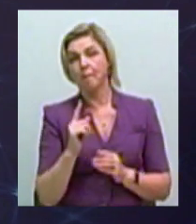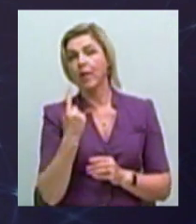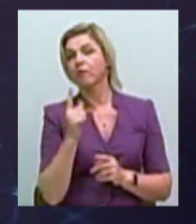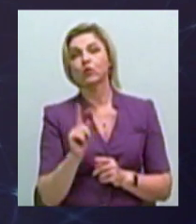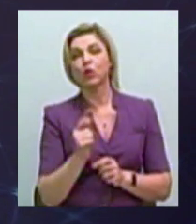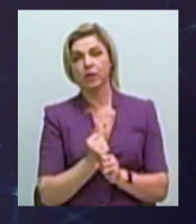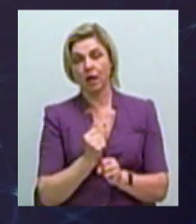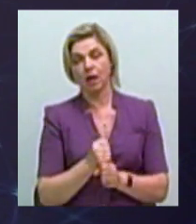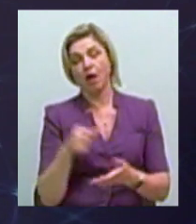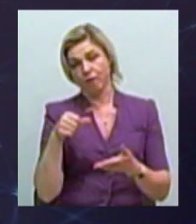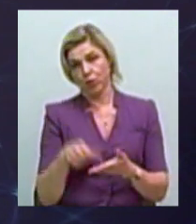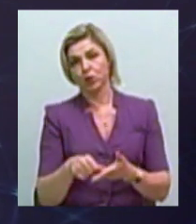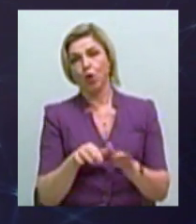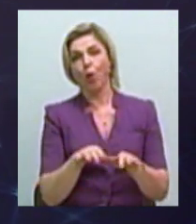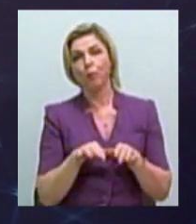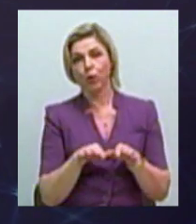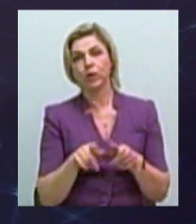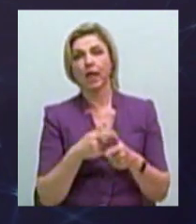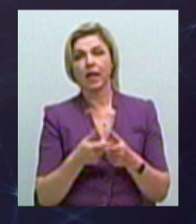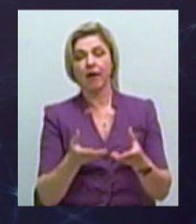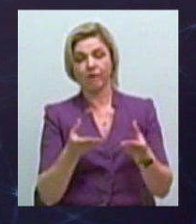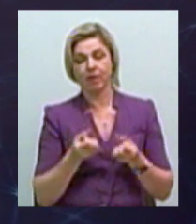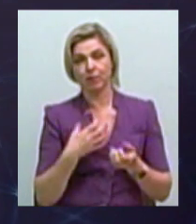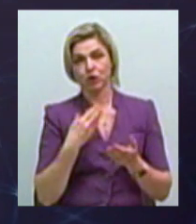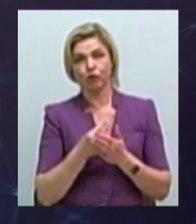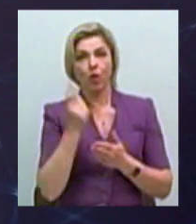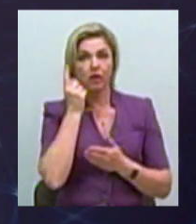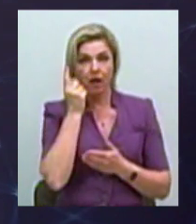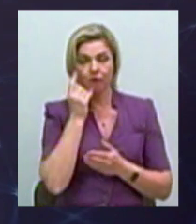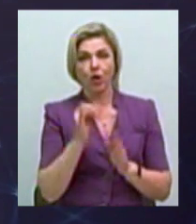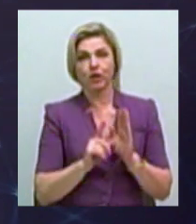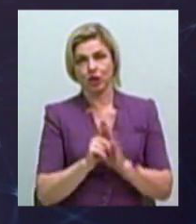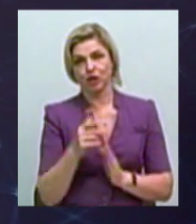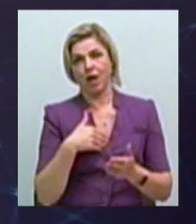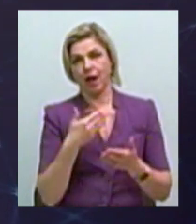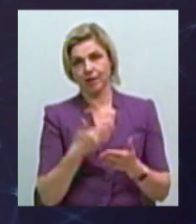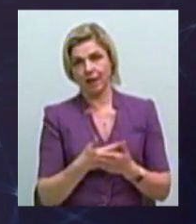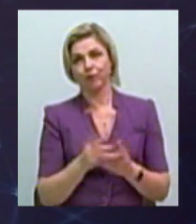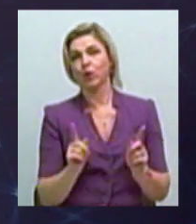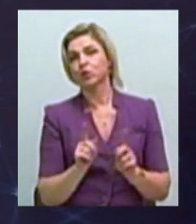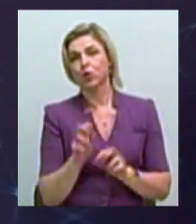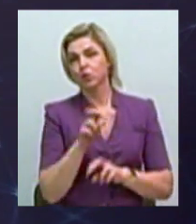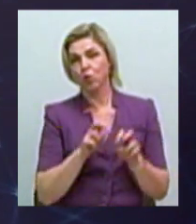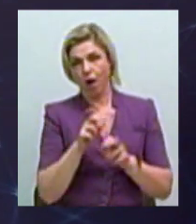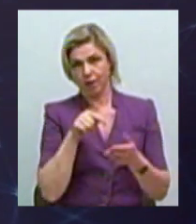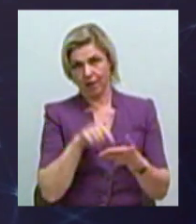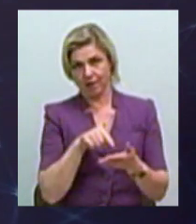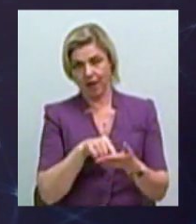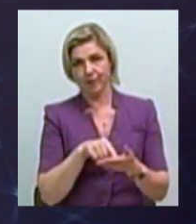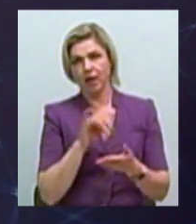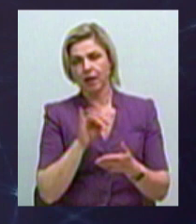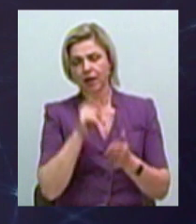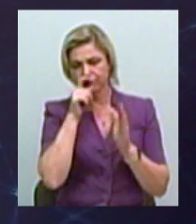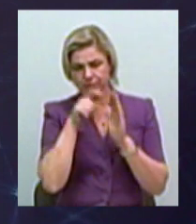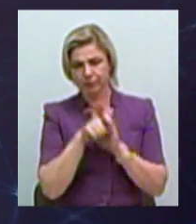ділом вмикає комп'ютер або бере свій телефон і починає активно щось шукати там в світі